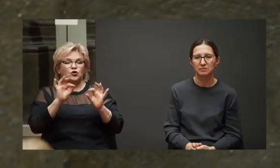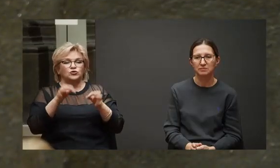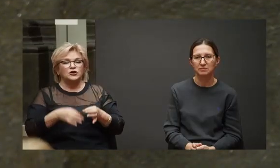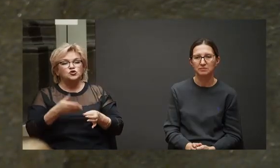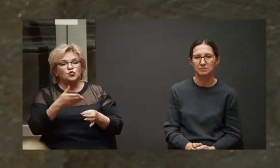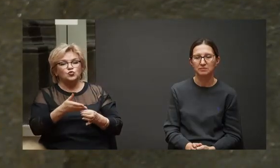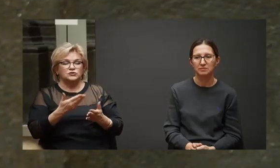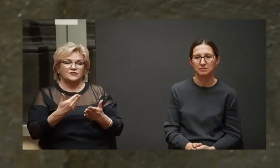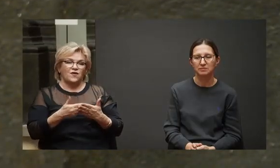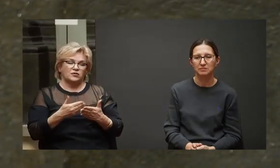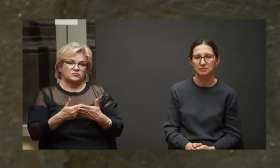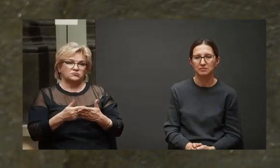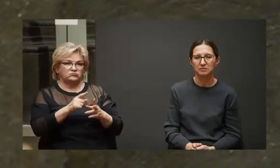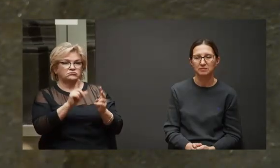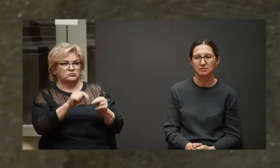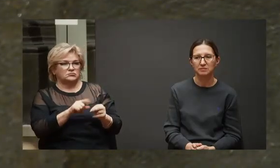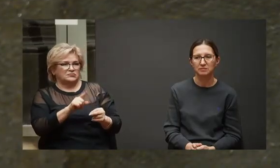искусство